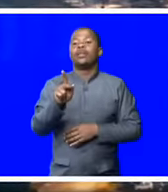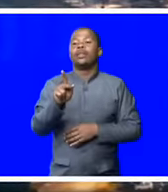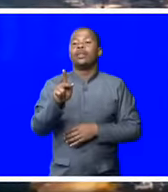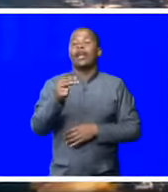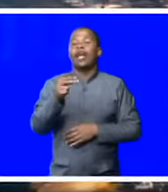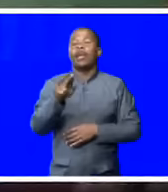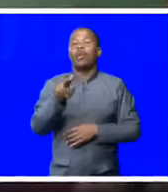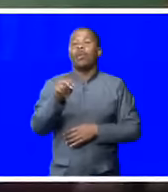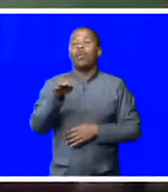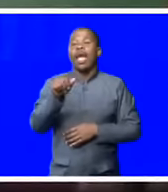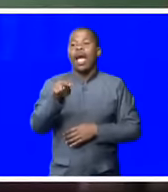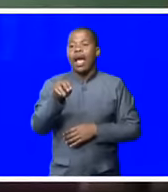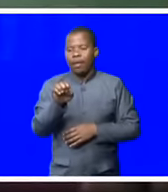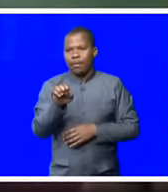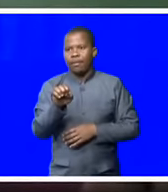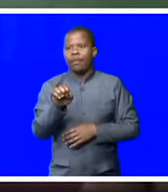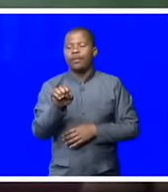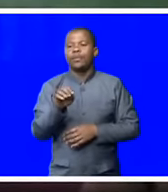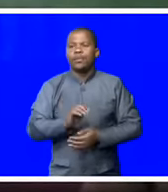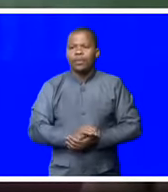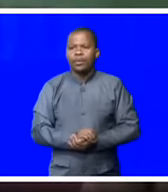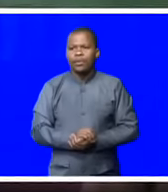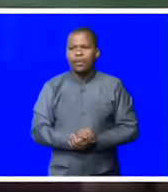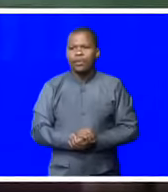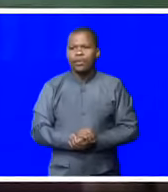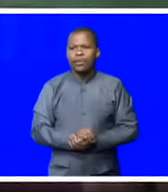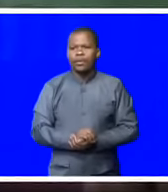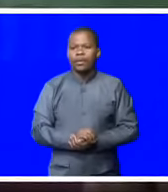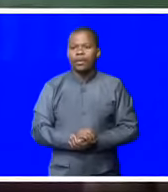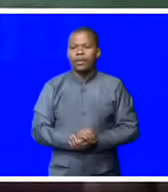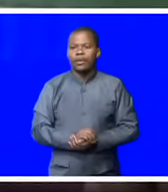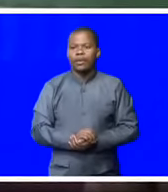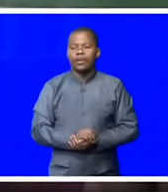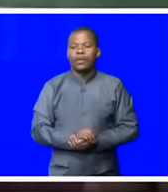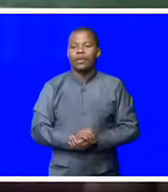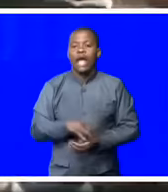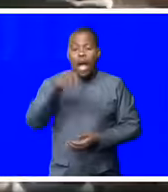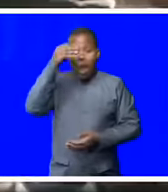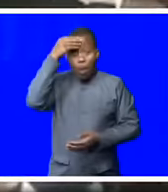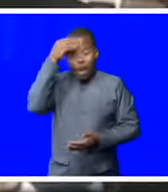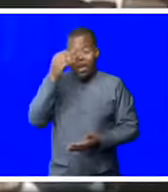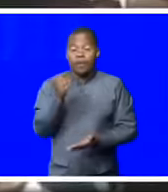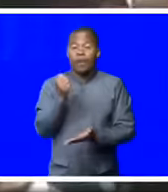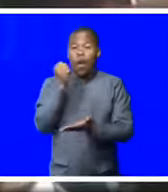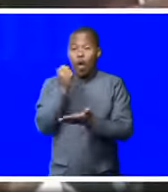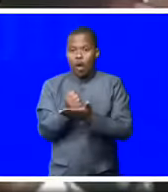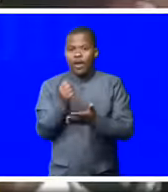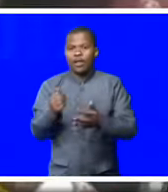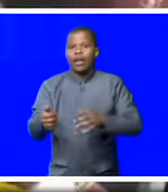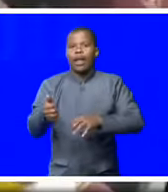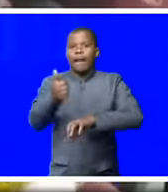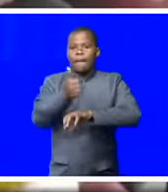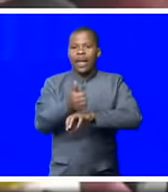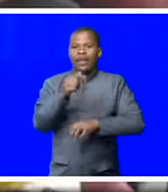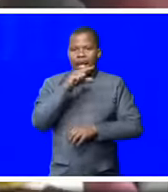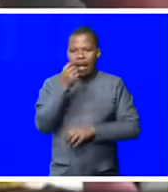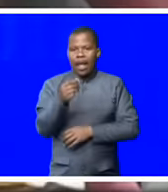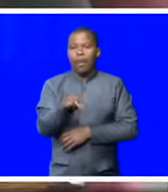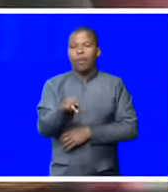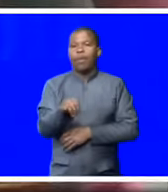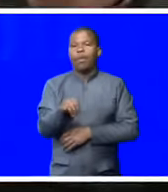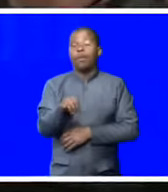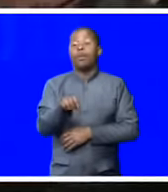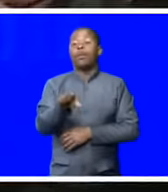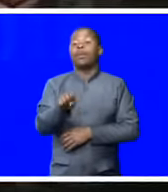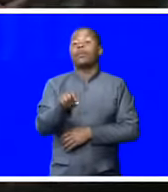sakaThokolwako. Akhuluma kulo mhlangano sikolo omphathi westeshi semaphoyisa semliba la Kimsi Butsidi